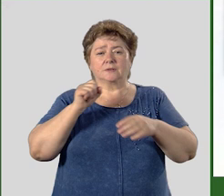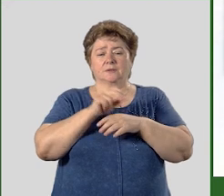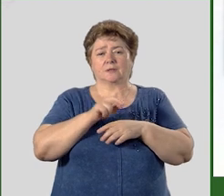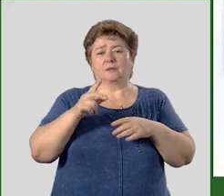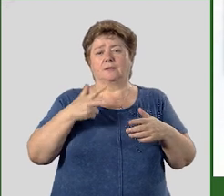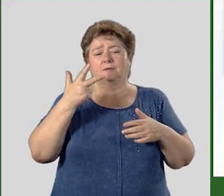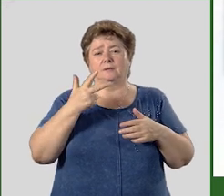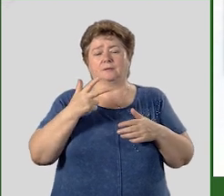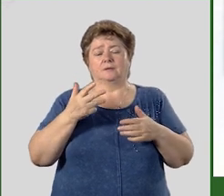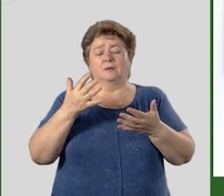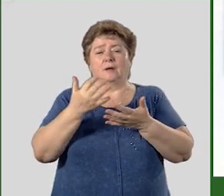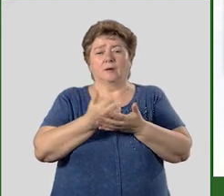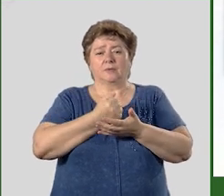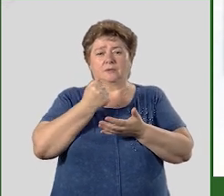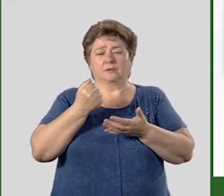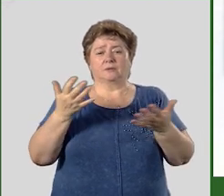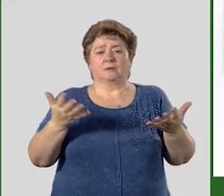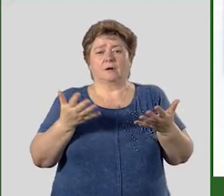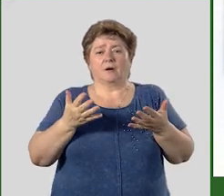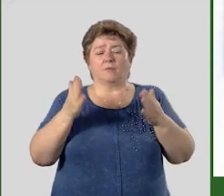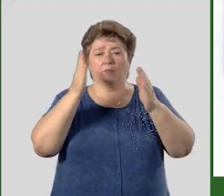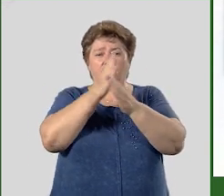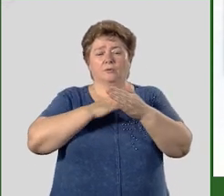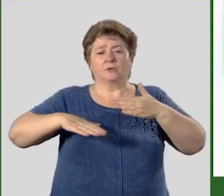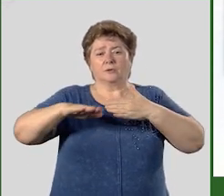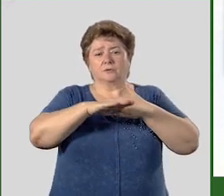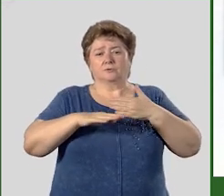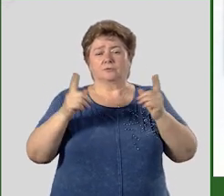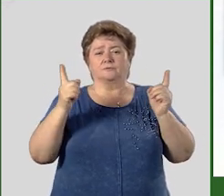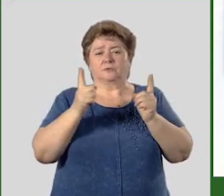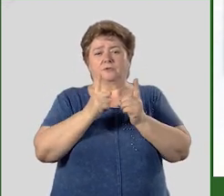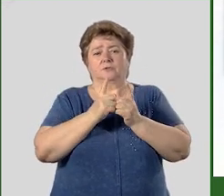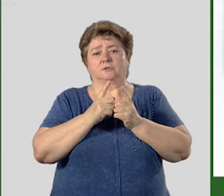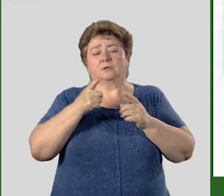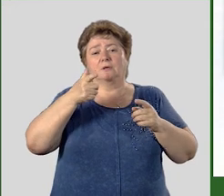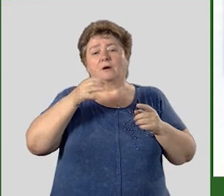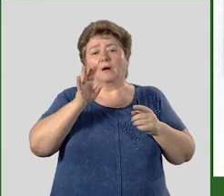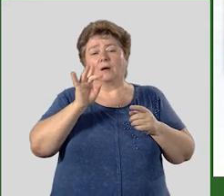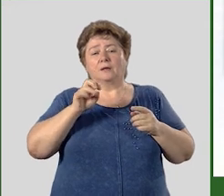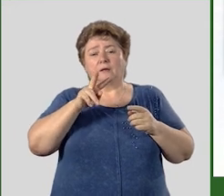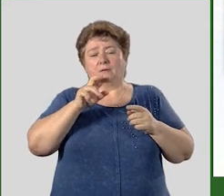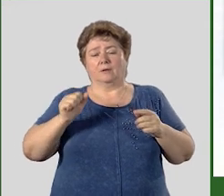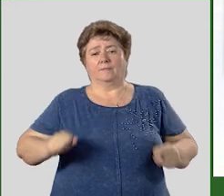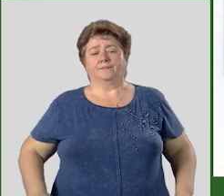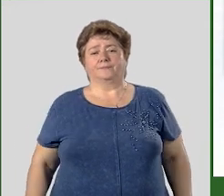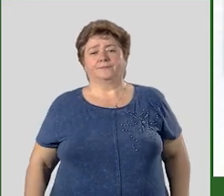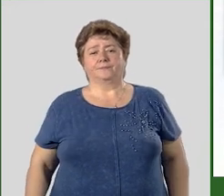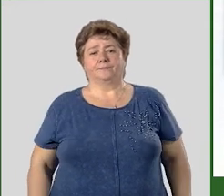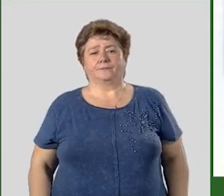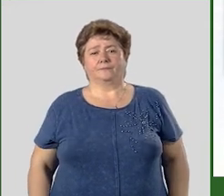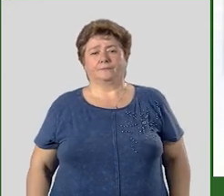Задание третье. Определите, в какой природной зоне встречается горилла.